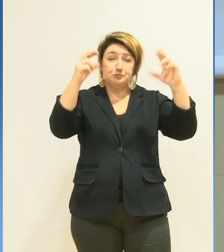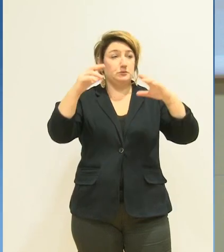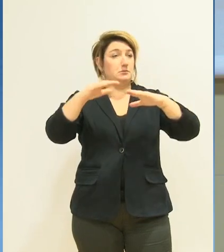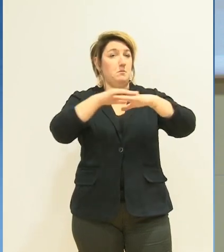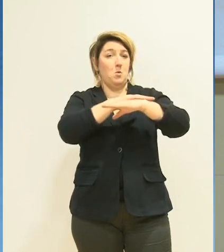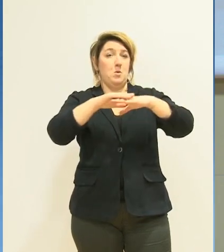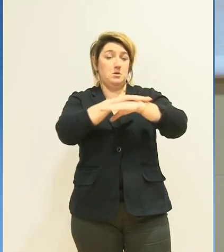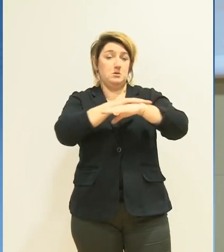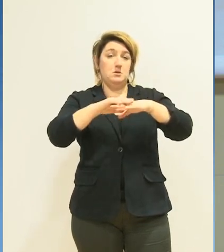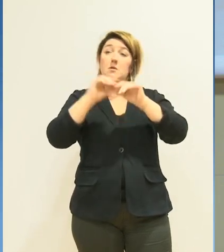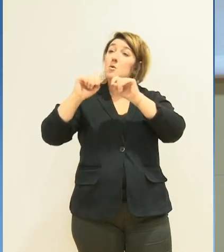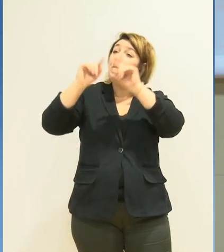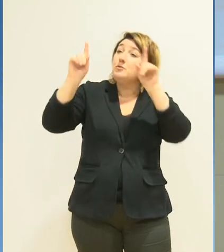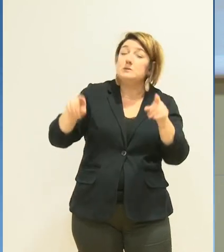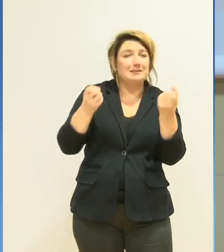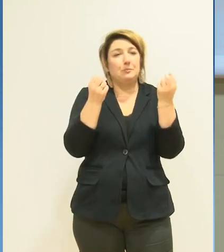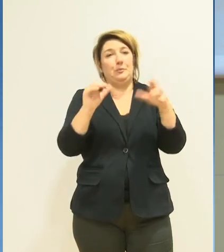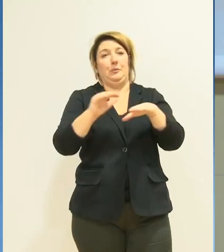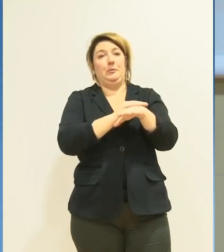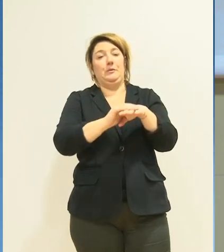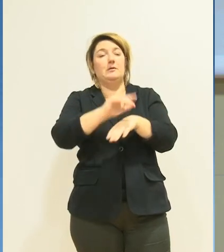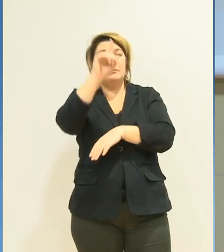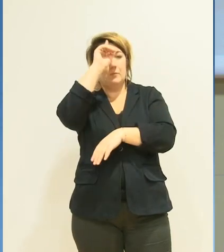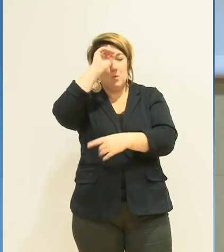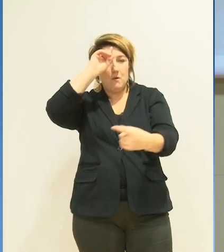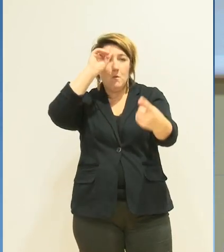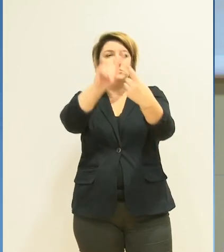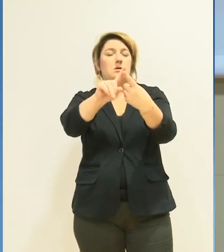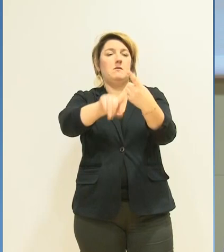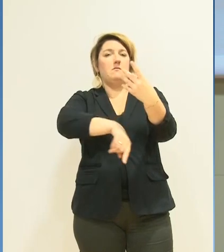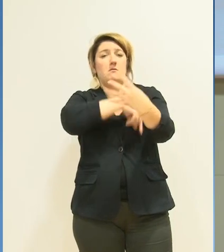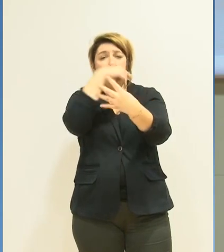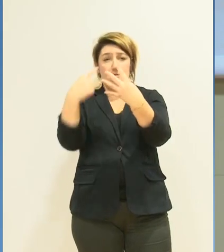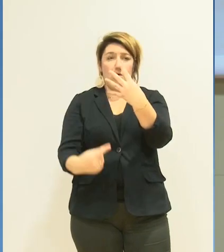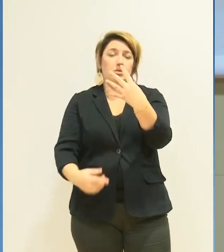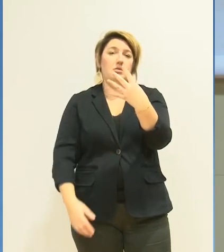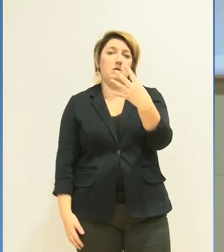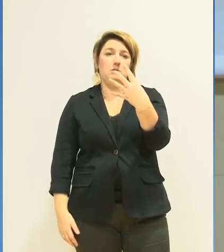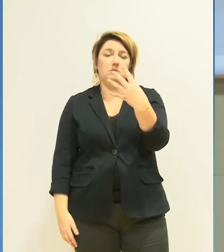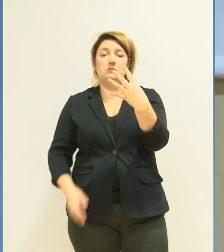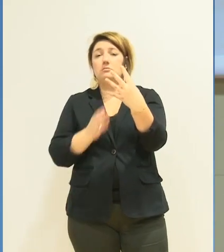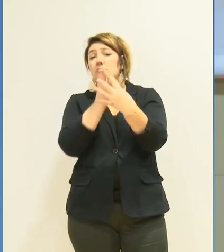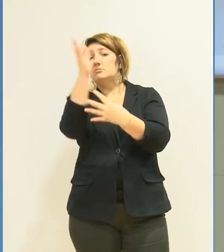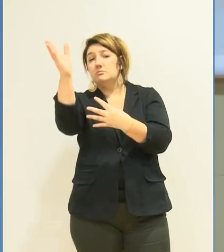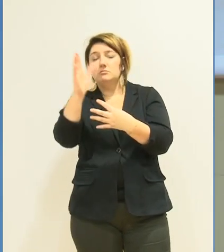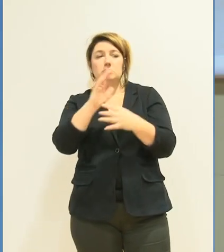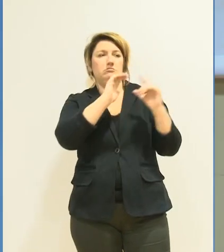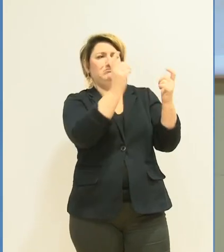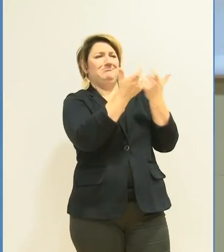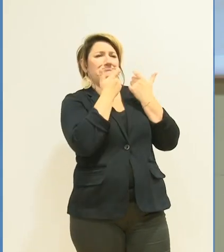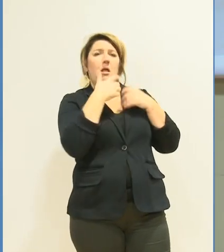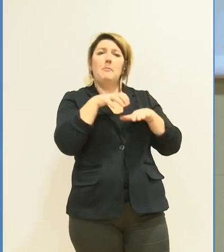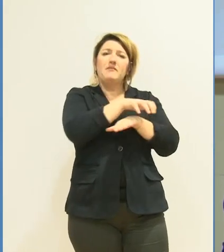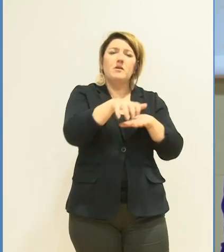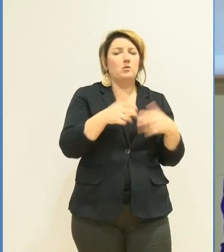éminemment politique parce qu'elle a quatre objectifs le premier est effectivement éviter la tutelle garnier les